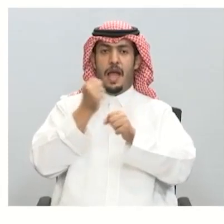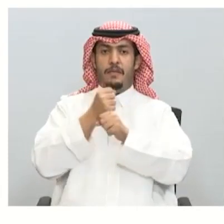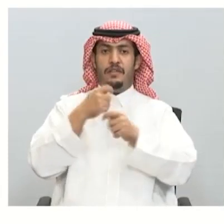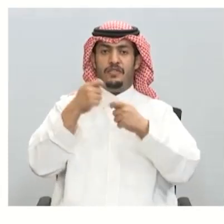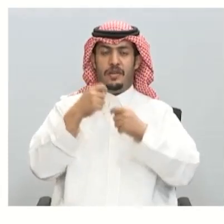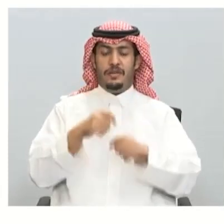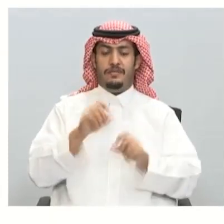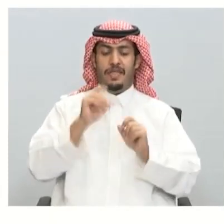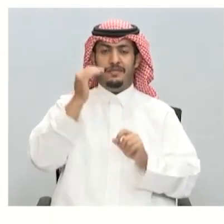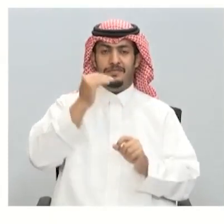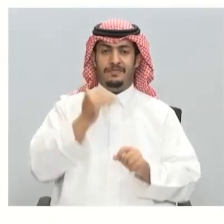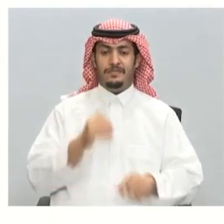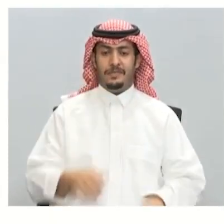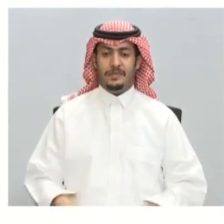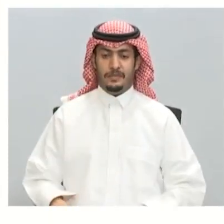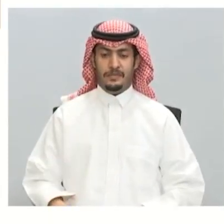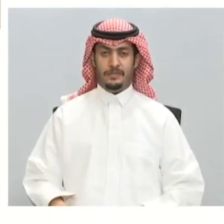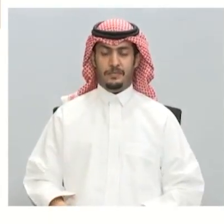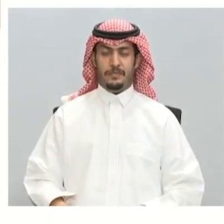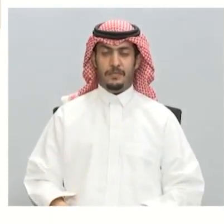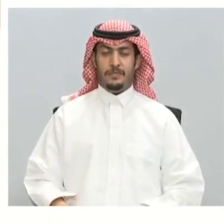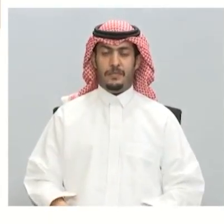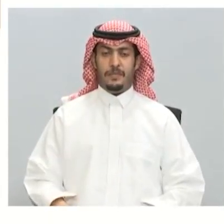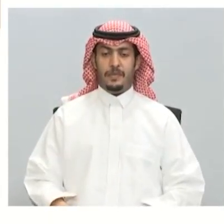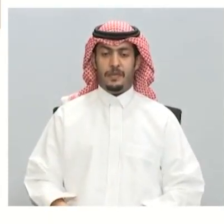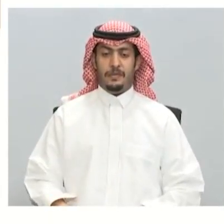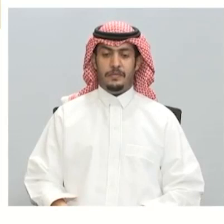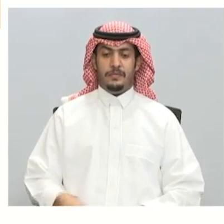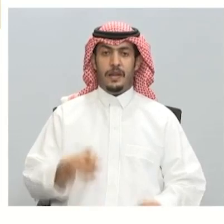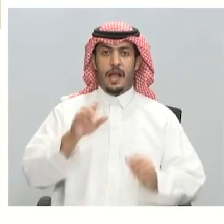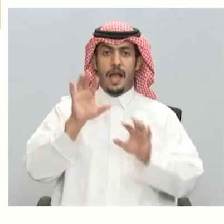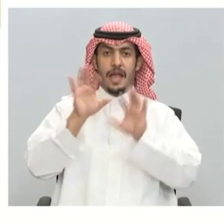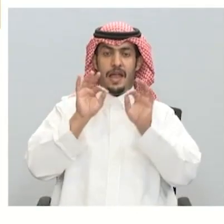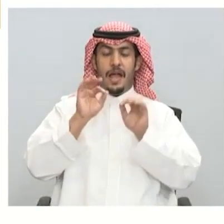دعونا نوضح ذلك من خلال البدء في خيارات المستهلك